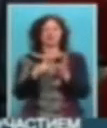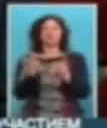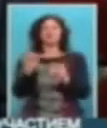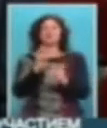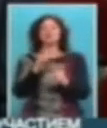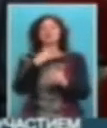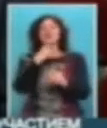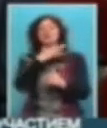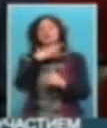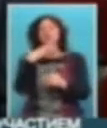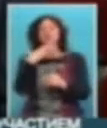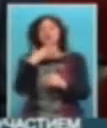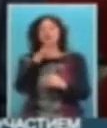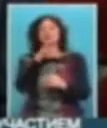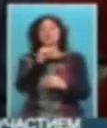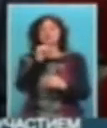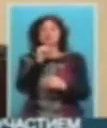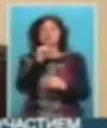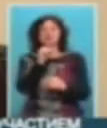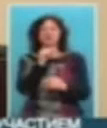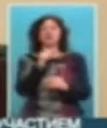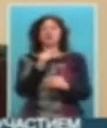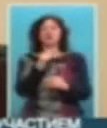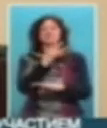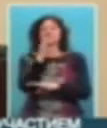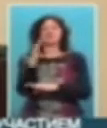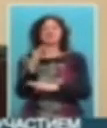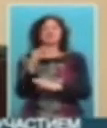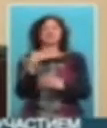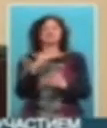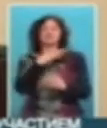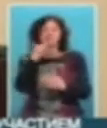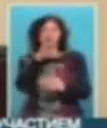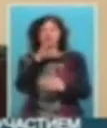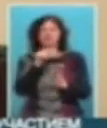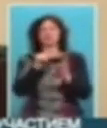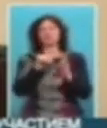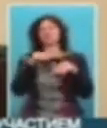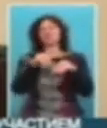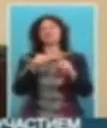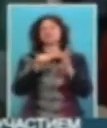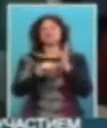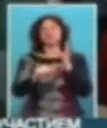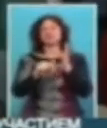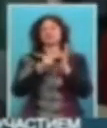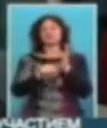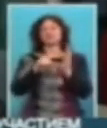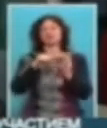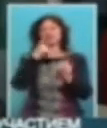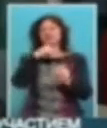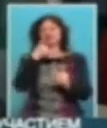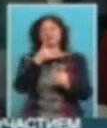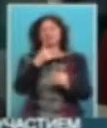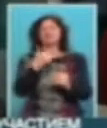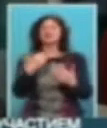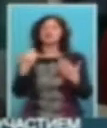жизни многих деревьев в Кустанае действительно заканчивается, ведь высаживались они в 60-70-х годах прошлого века. Сегодня нужно думать о том,